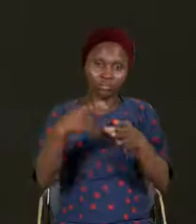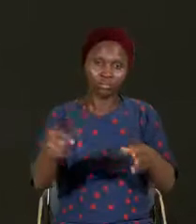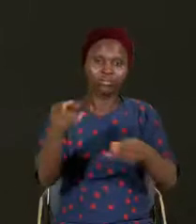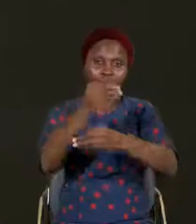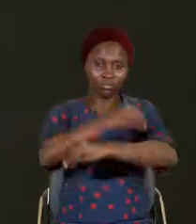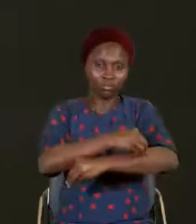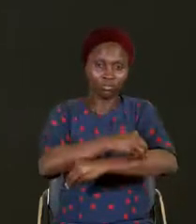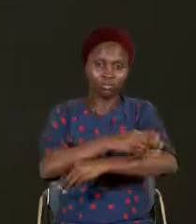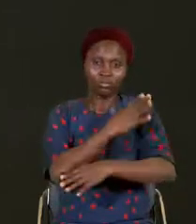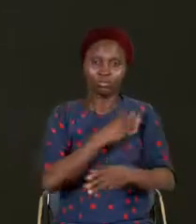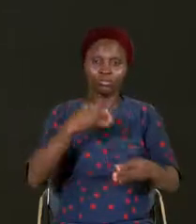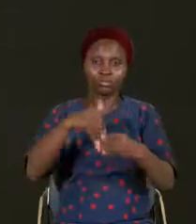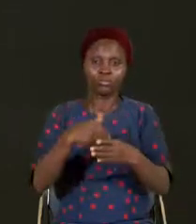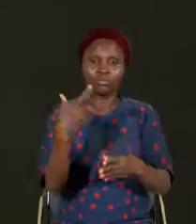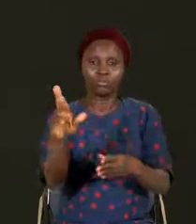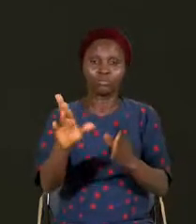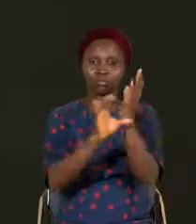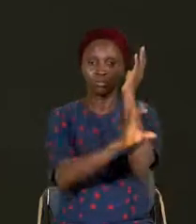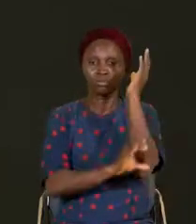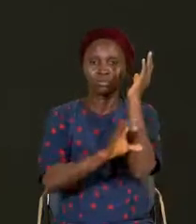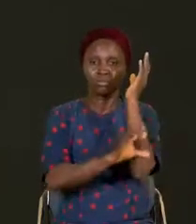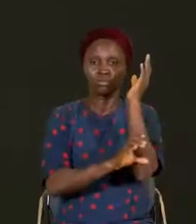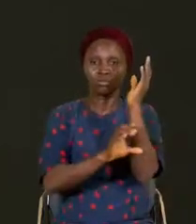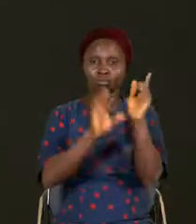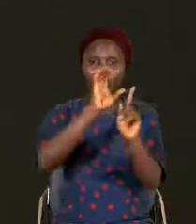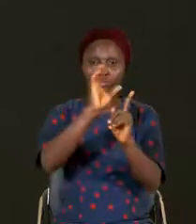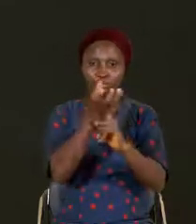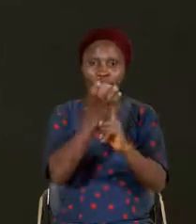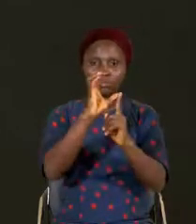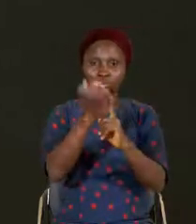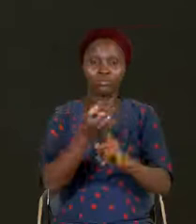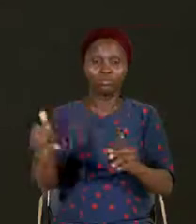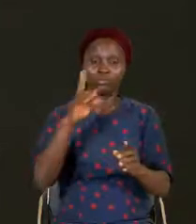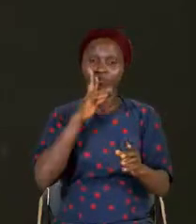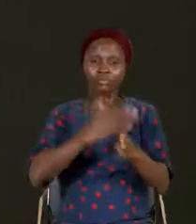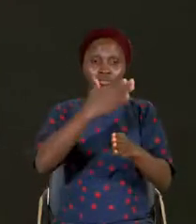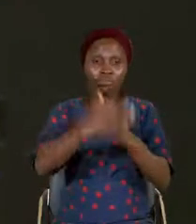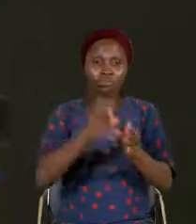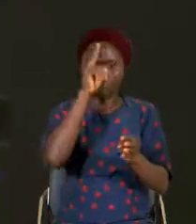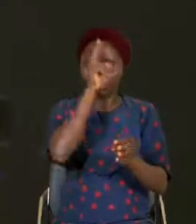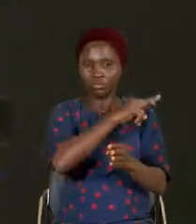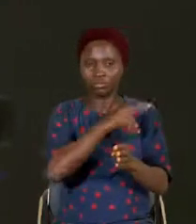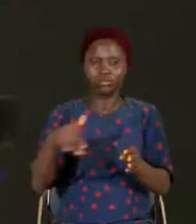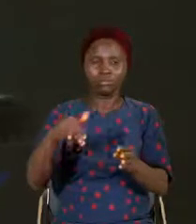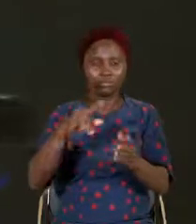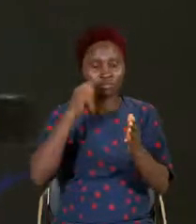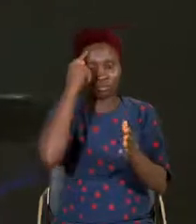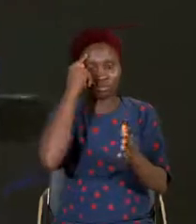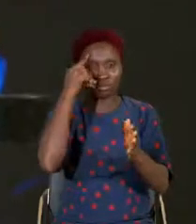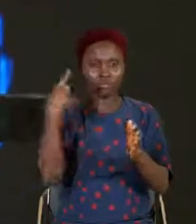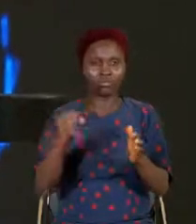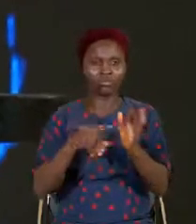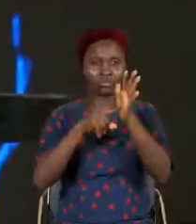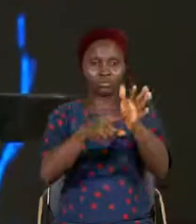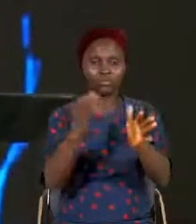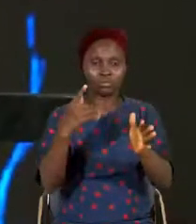le service et dans leur communauté, ils étaient totalement ignorants. Ils pensaient que la